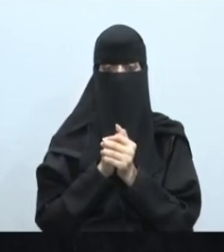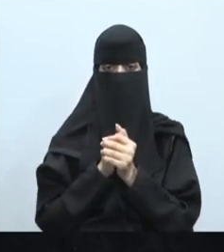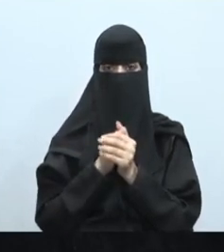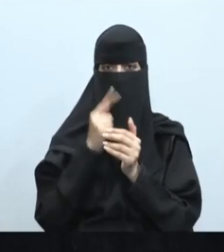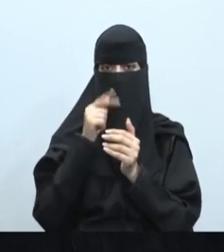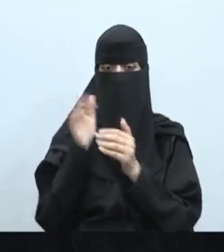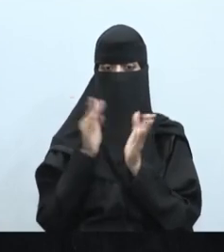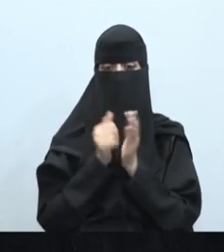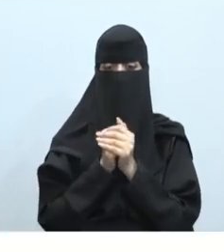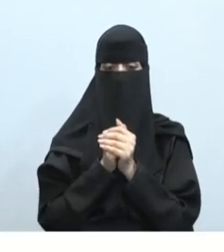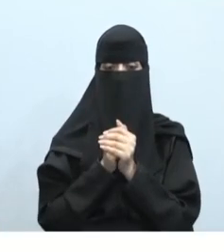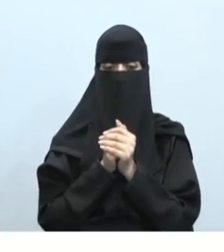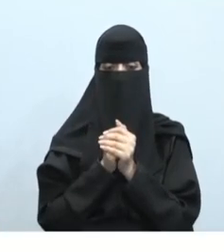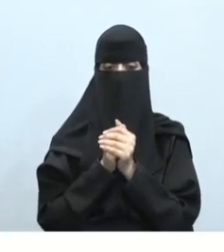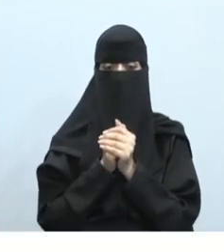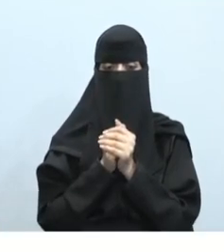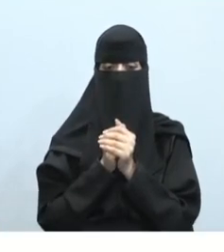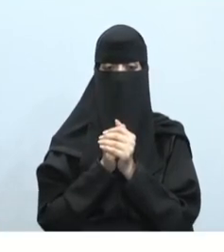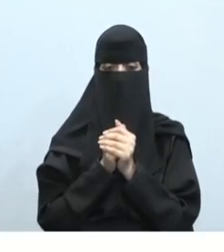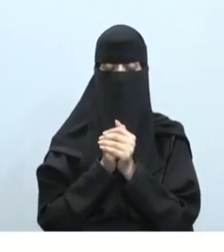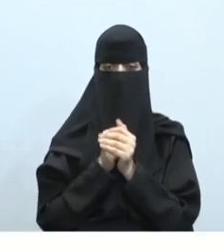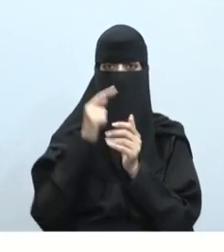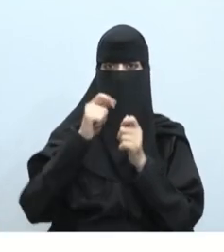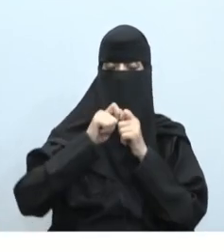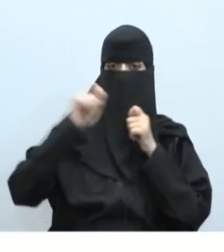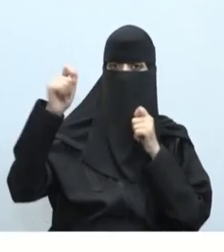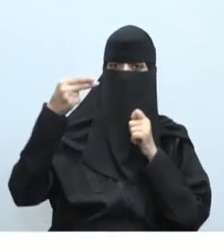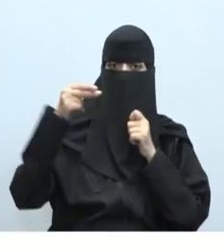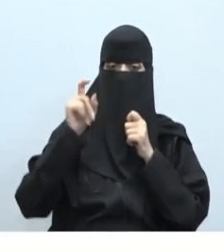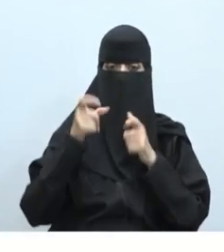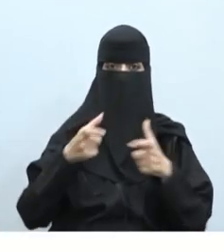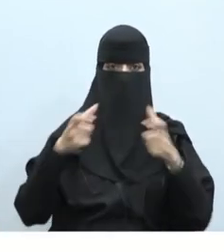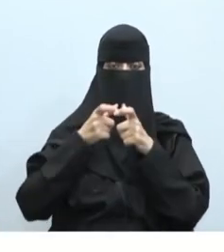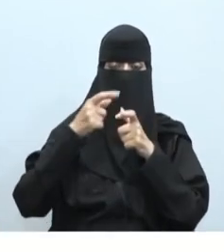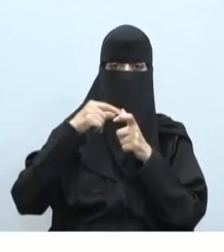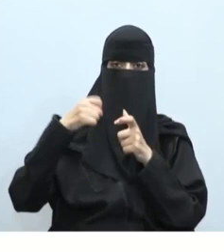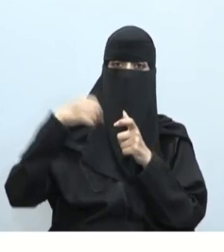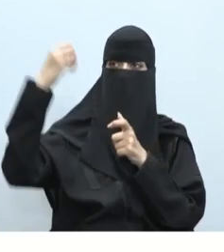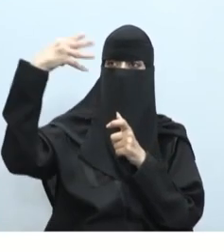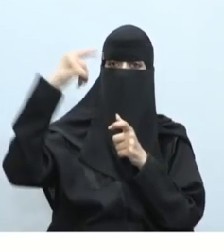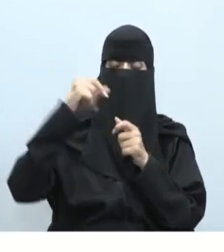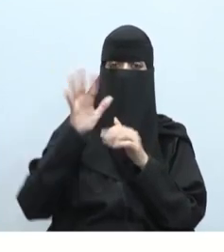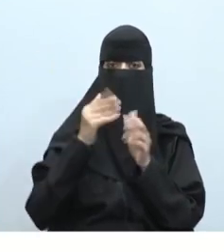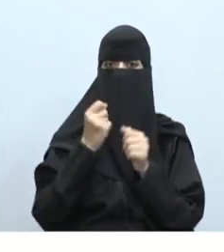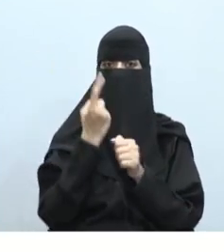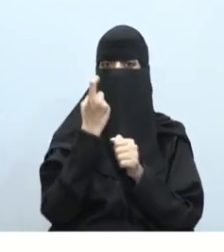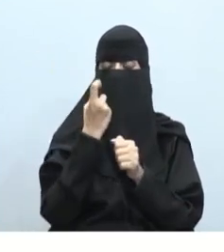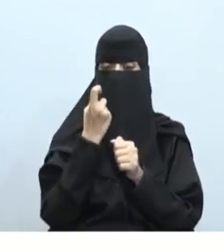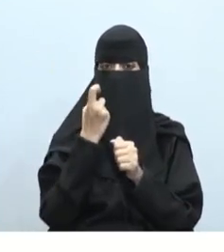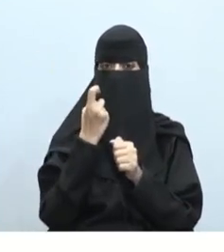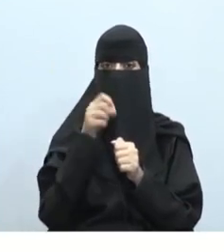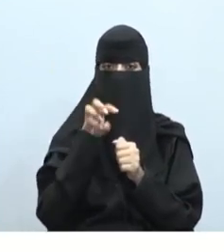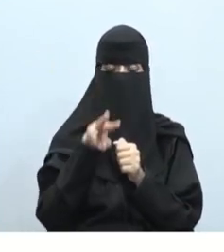اعداد كبيره من السدم ممتازين وتبعد عن المجموعه الشمسيه مئات الالاف من السنين